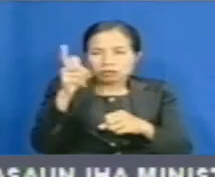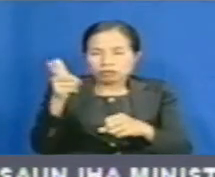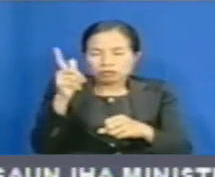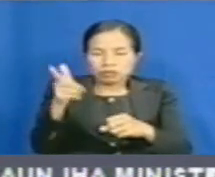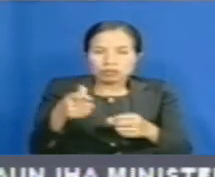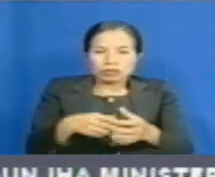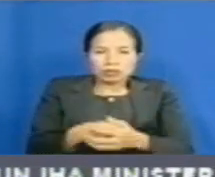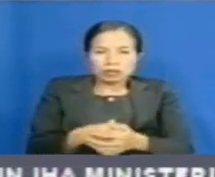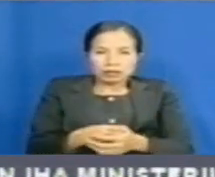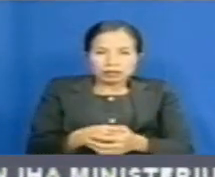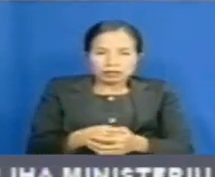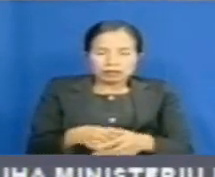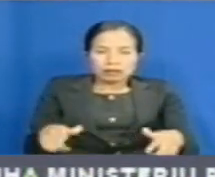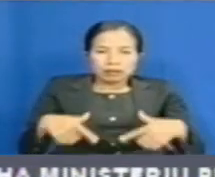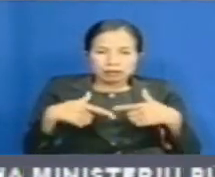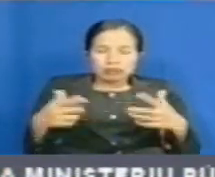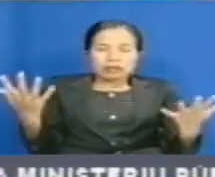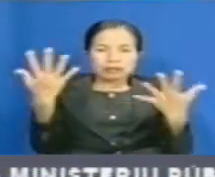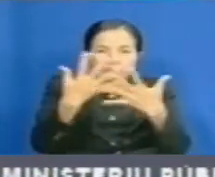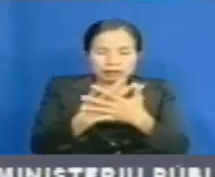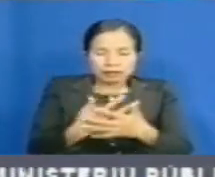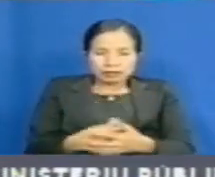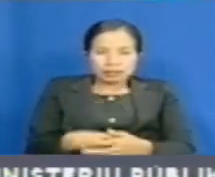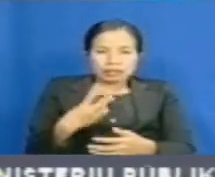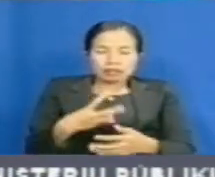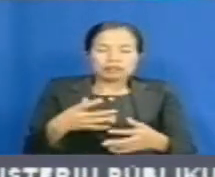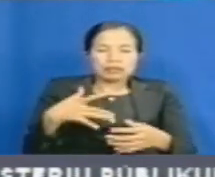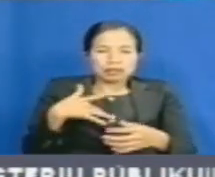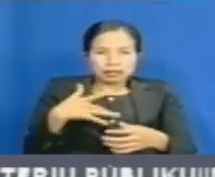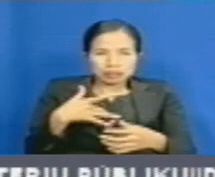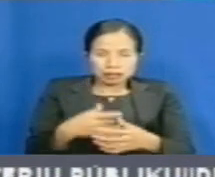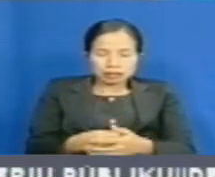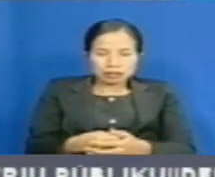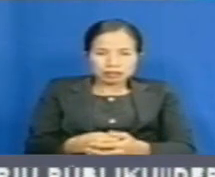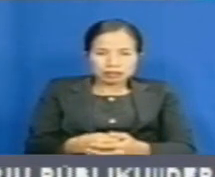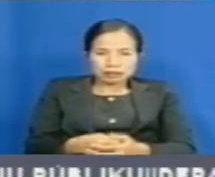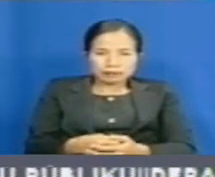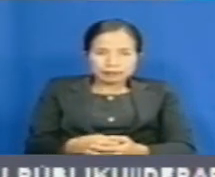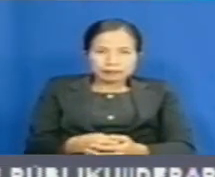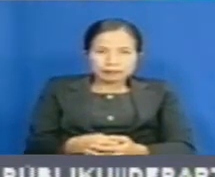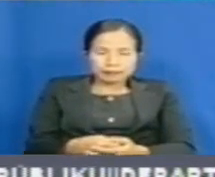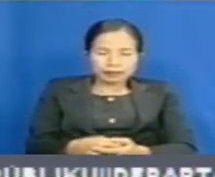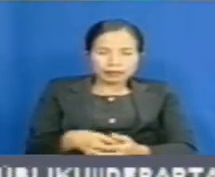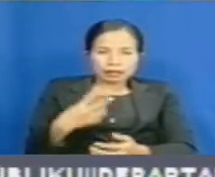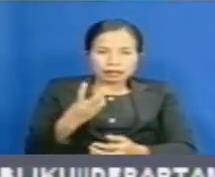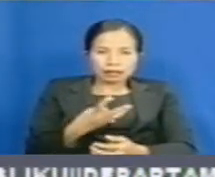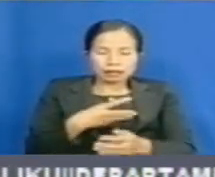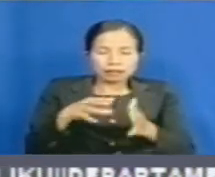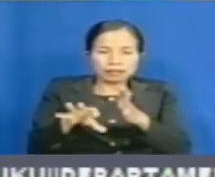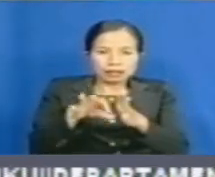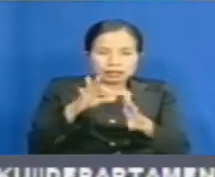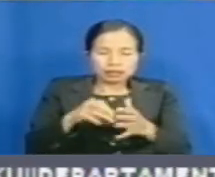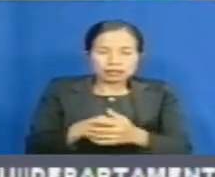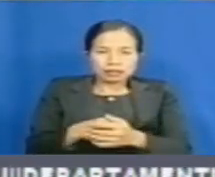ona. Kontinua moris ia na kokonlaran. Amin ne sintine durante dane tambah amin. Hetan te